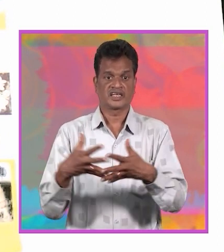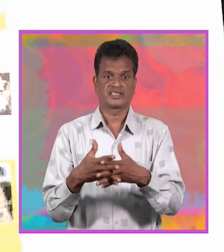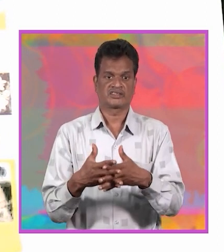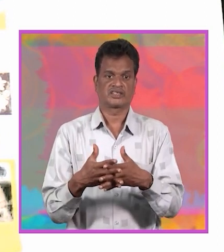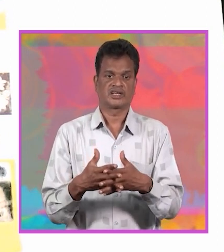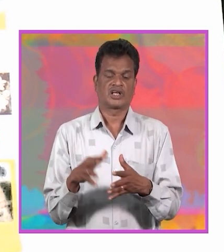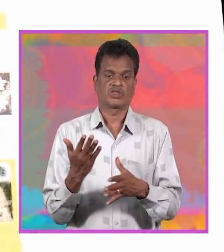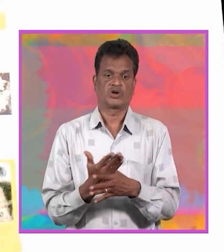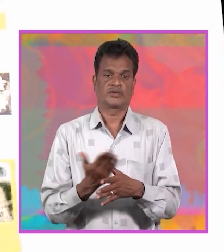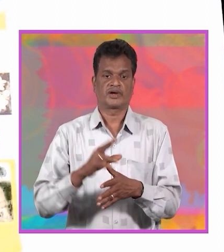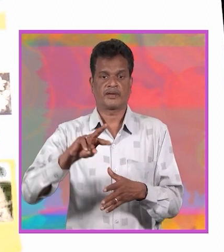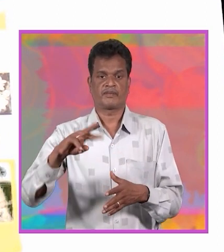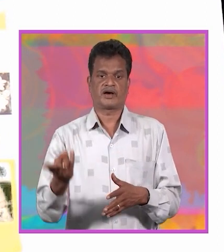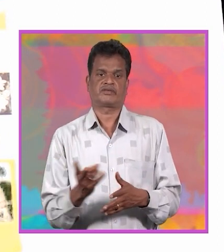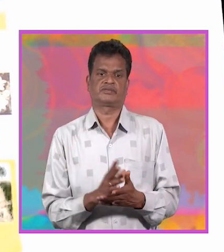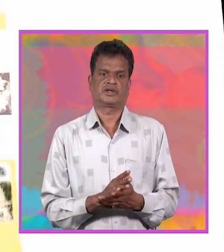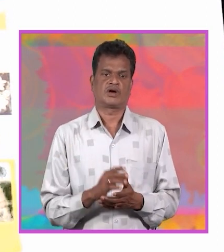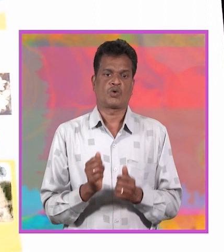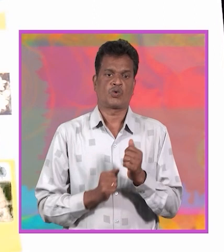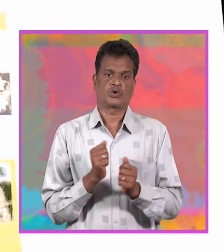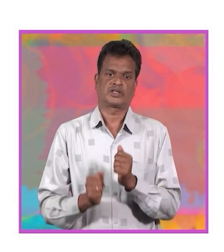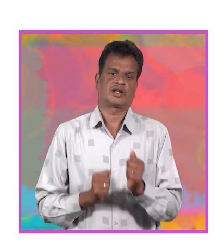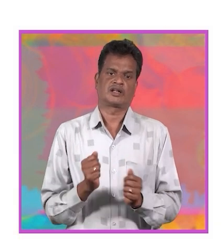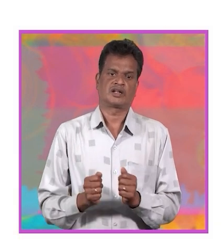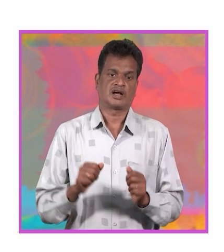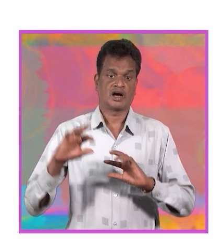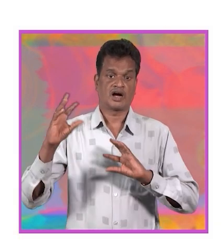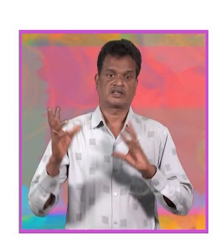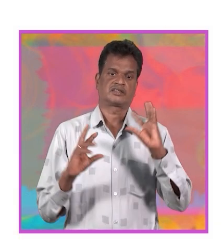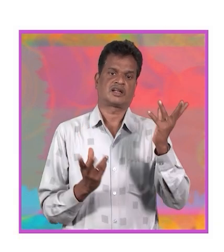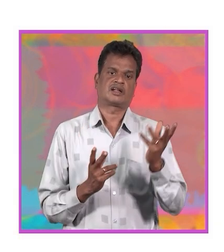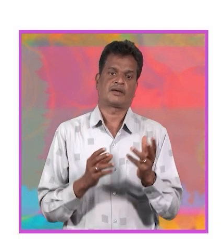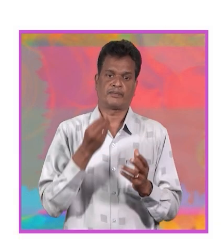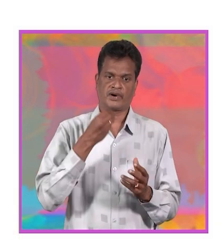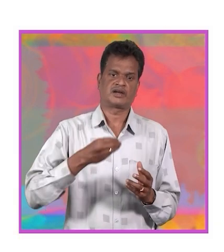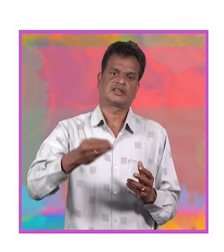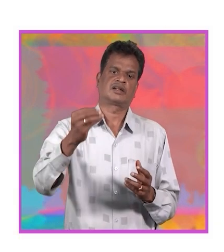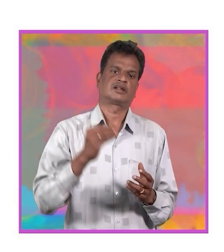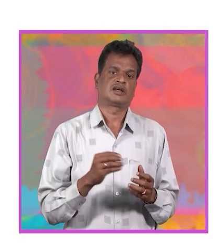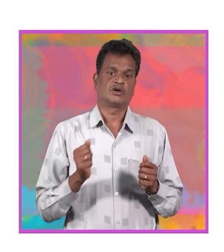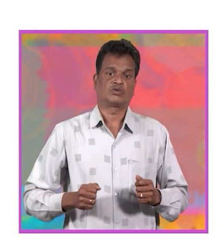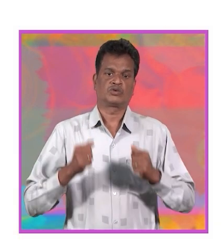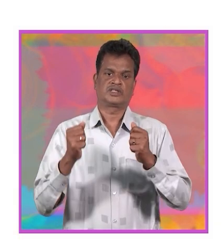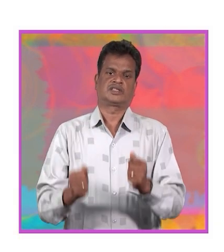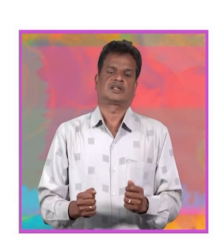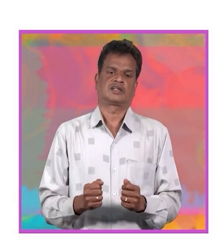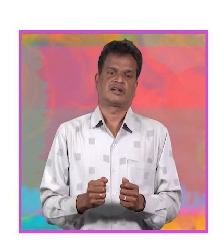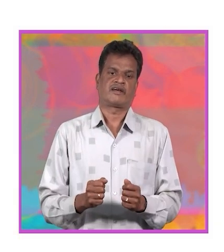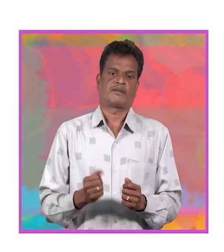தொழில் பெயராக மாறும். இப்போ ஓடுதல், ஆடுதல், பாடுதல், குதித்தல்,